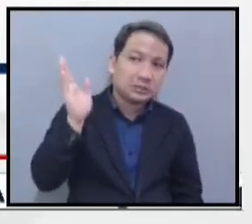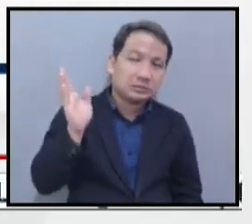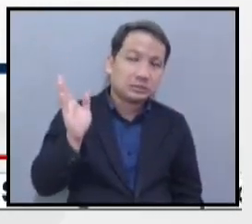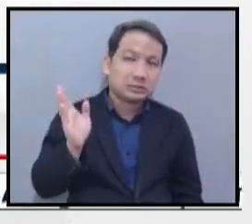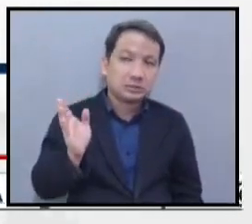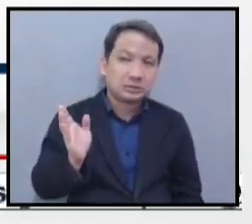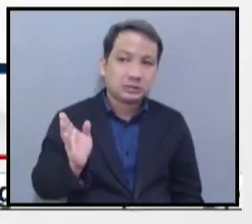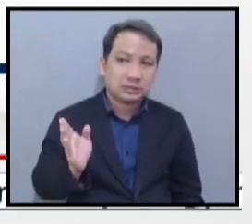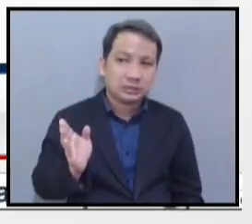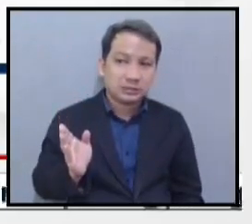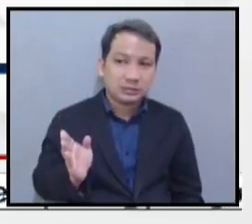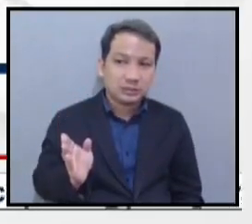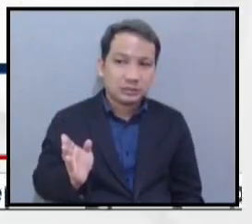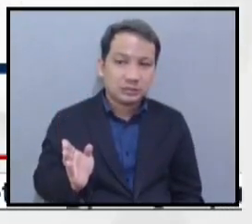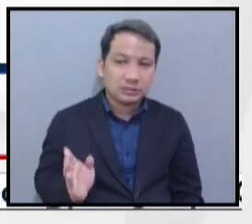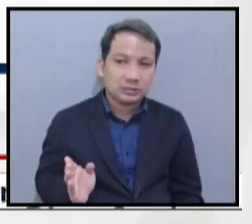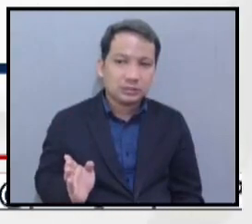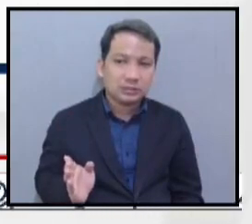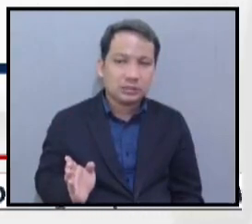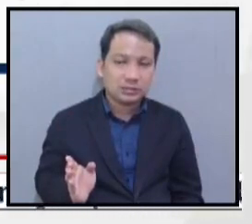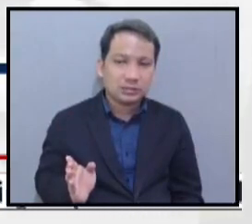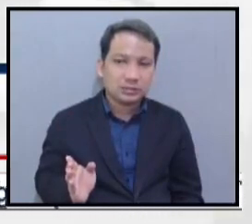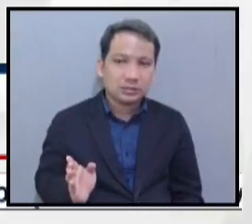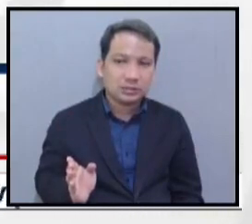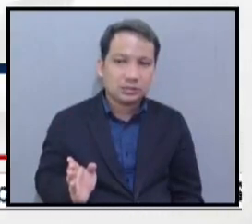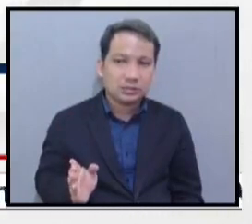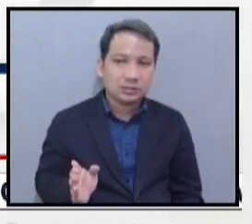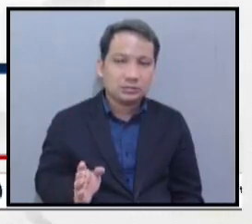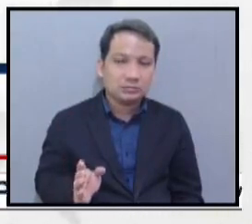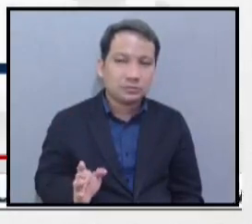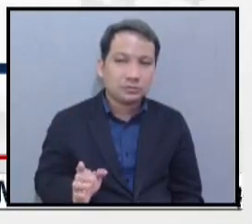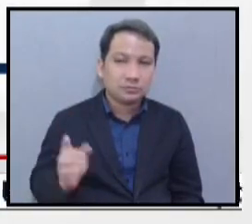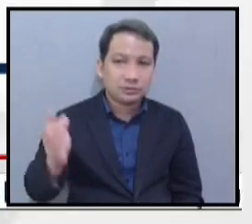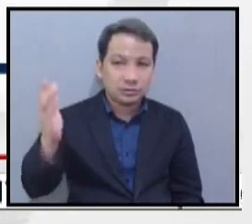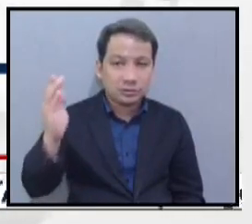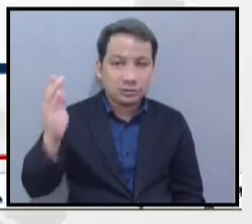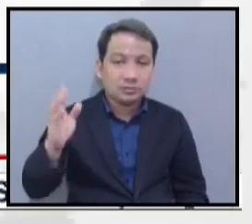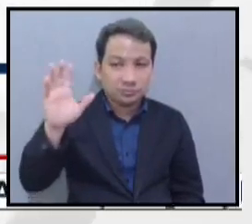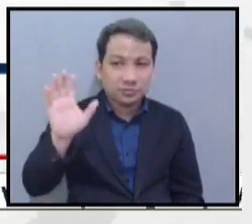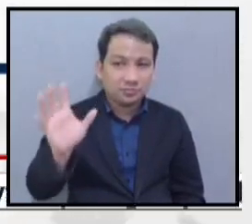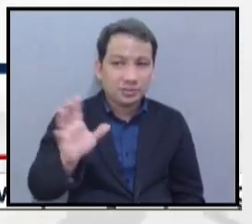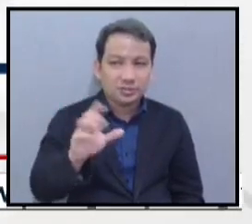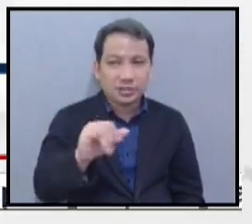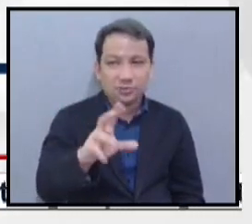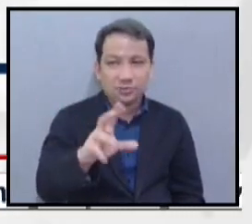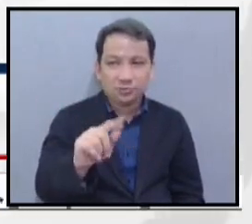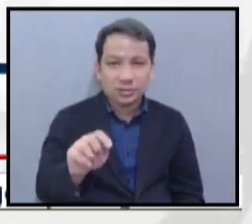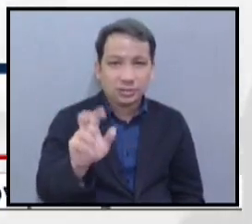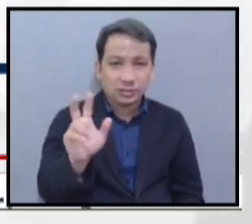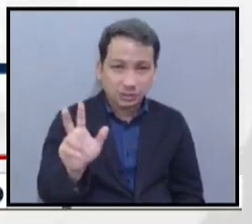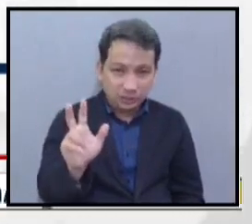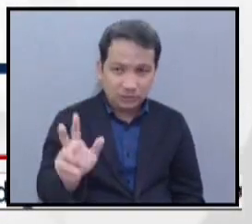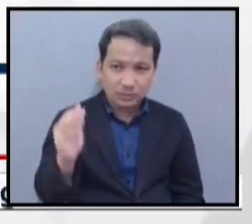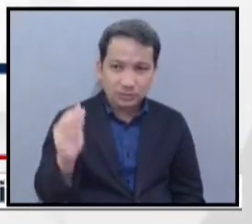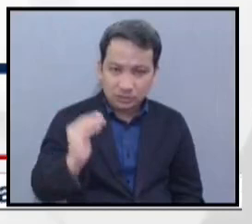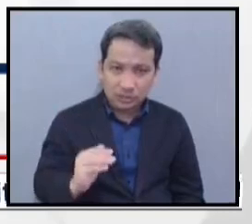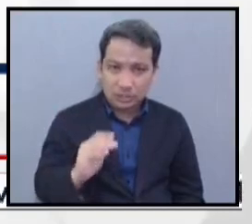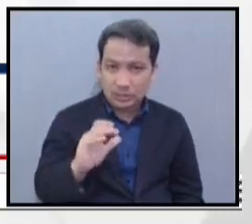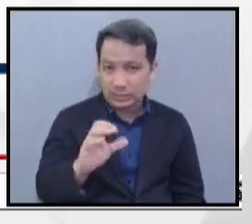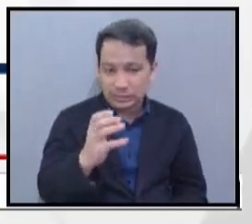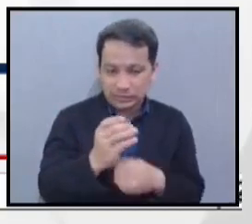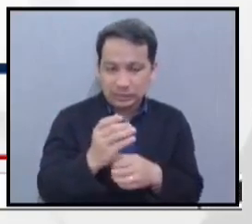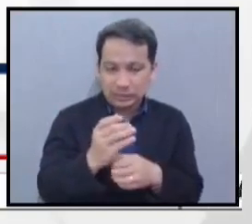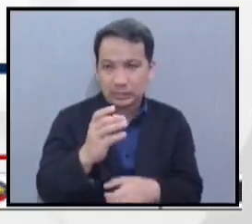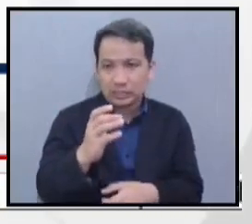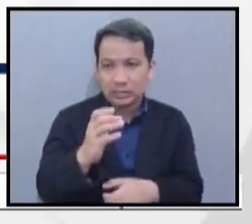bilhin ng mga mamimili ay ang repolyo, 50 pesos per kilo. Sayote, 30 pesos per kilo. Carrots, 50 pesos per